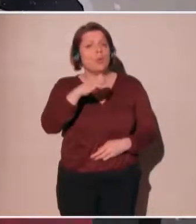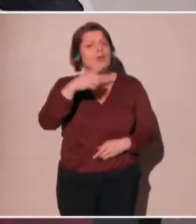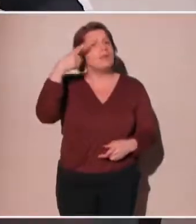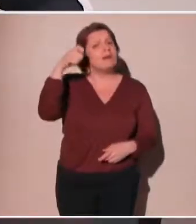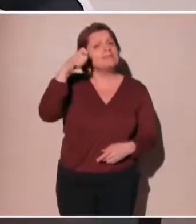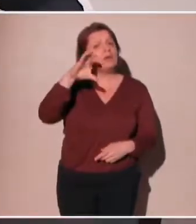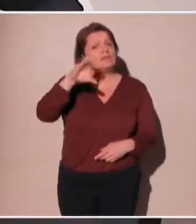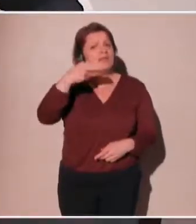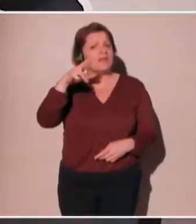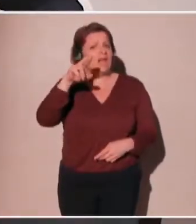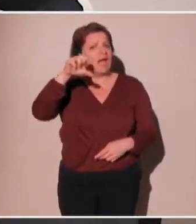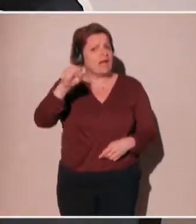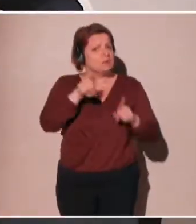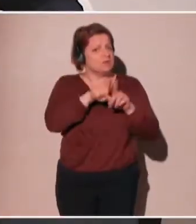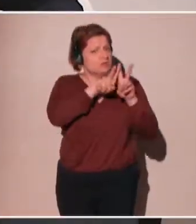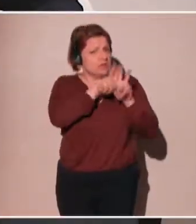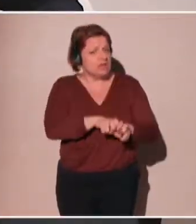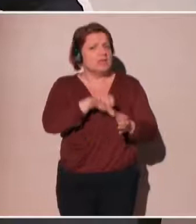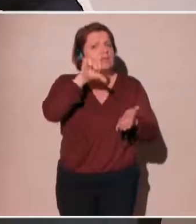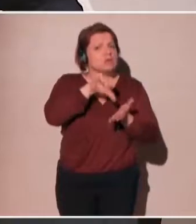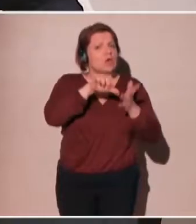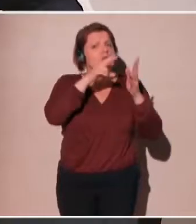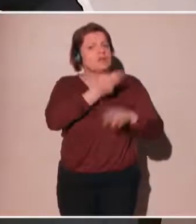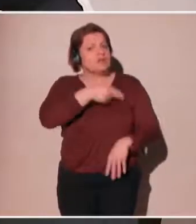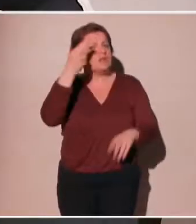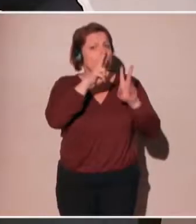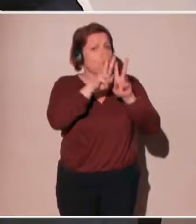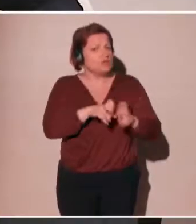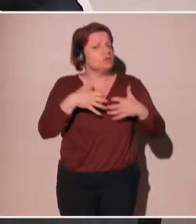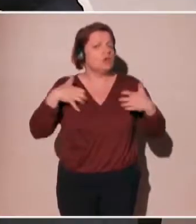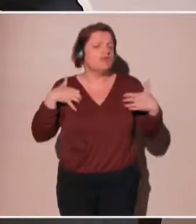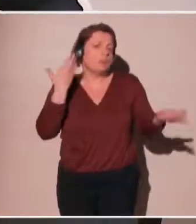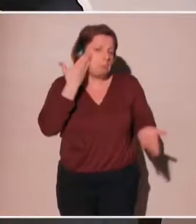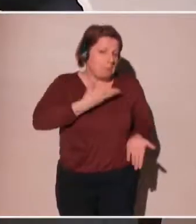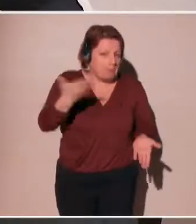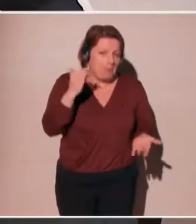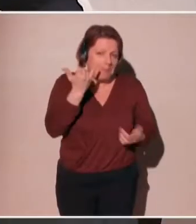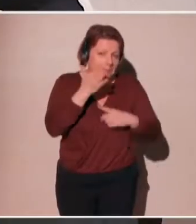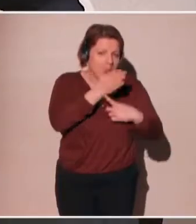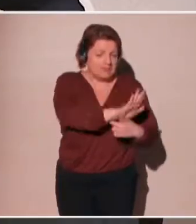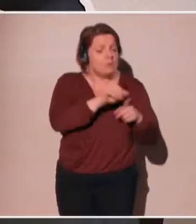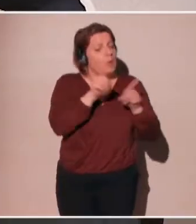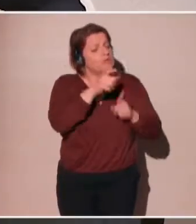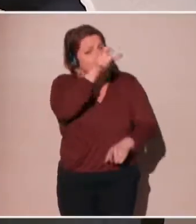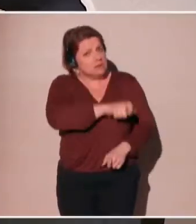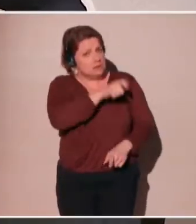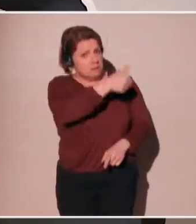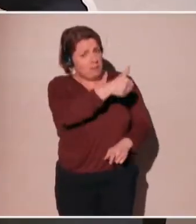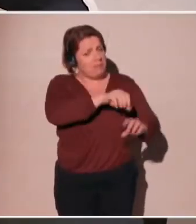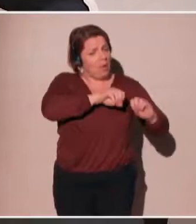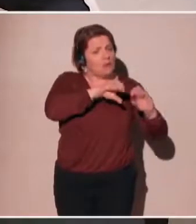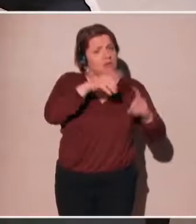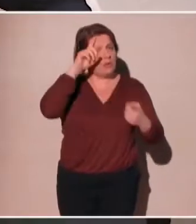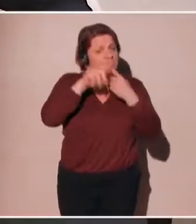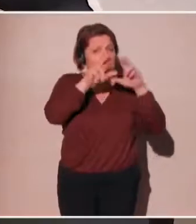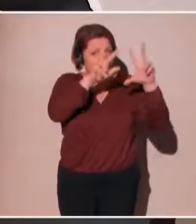chercheur, Centre national de la recherche scientifique, que l'on ne présente plus, et vous êtes également enseignant en informatique.